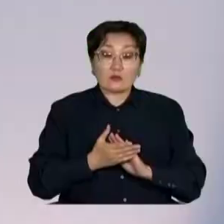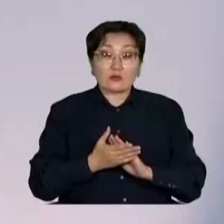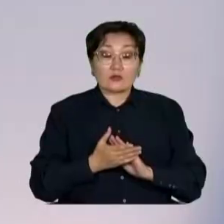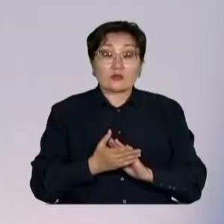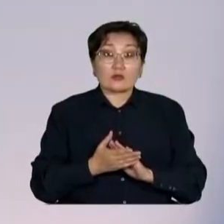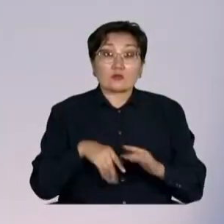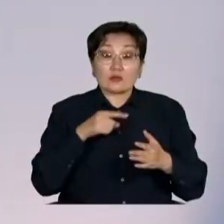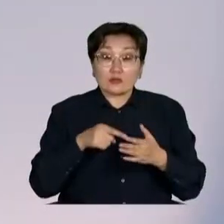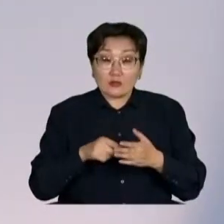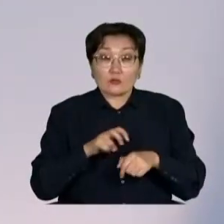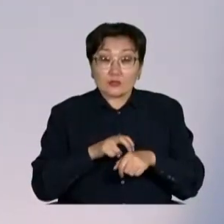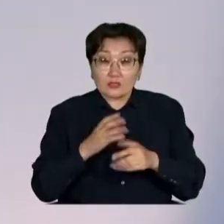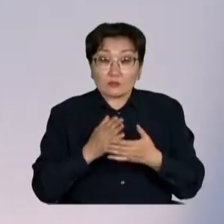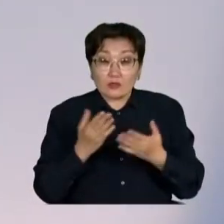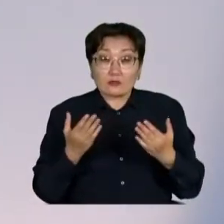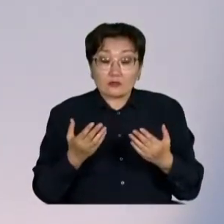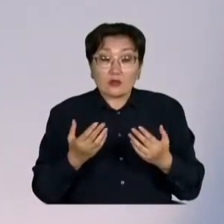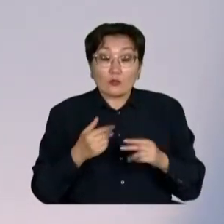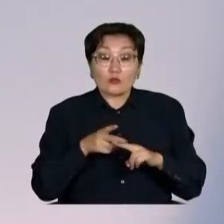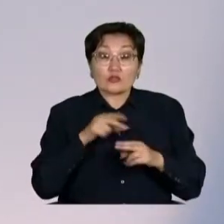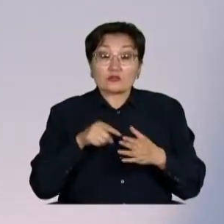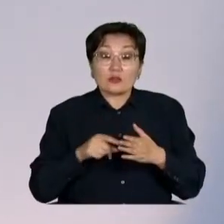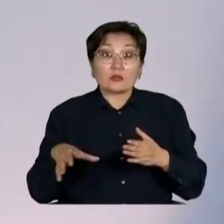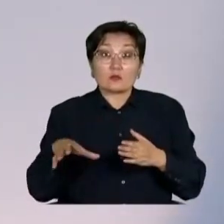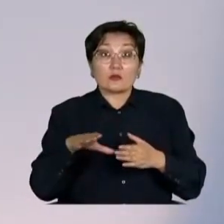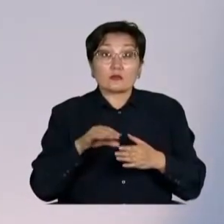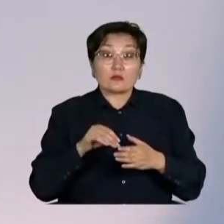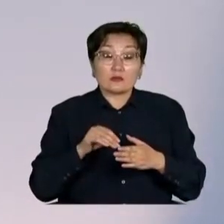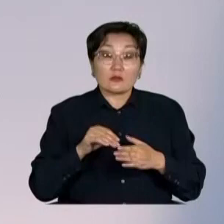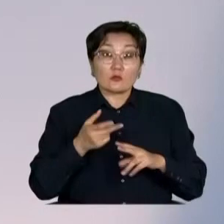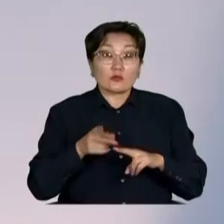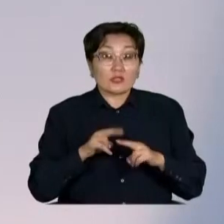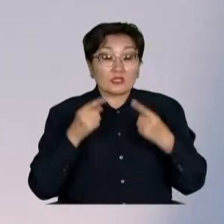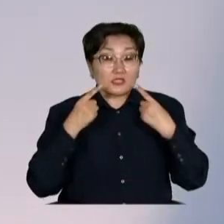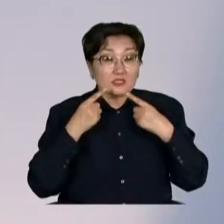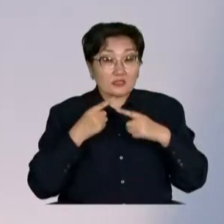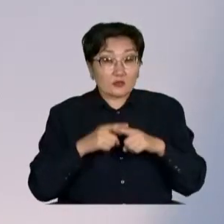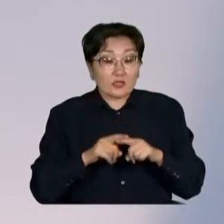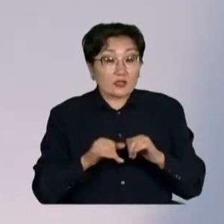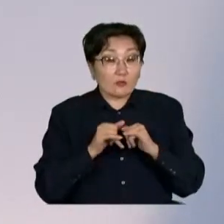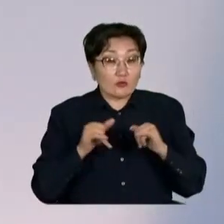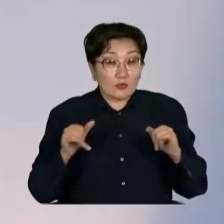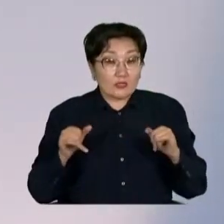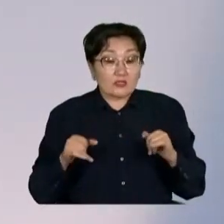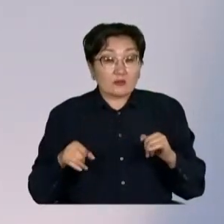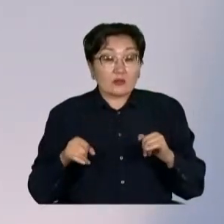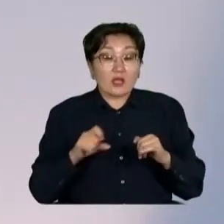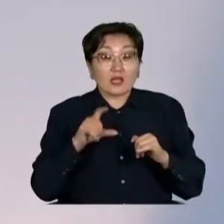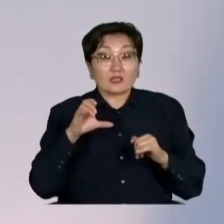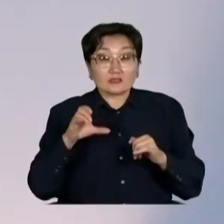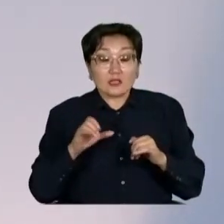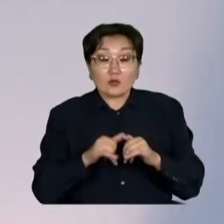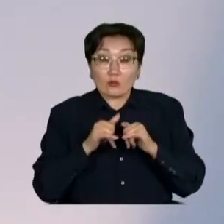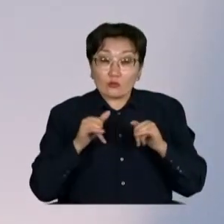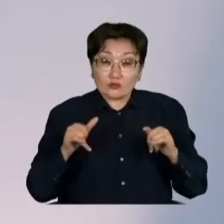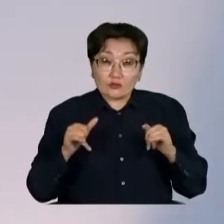бар. Бұл сұрақтардың бәрі осы технологиялардың дамуымен қатар АЭС-тің де